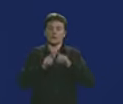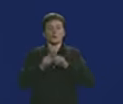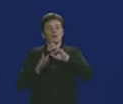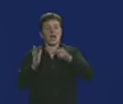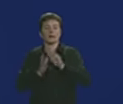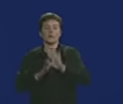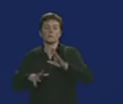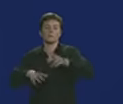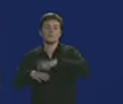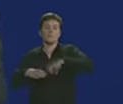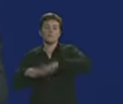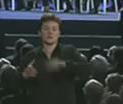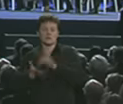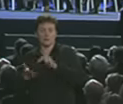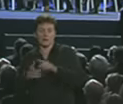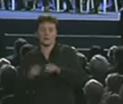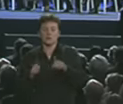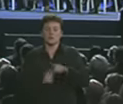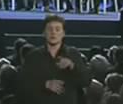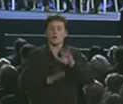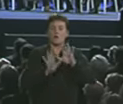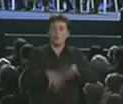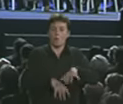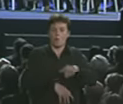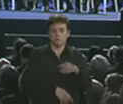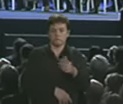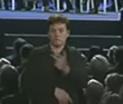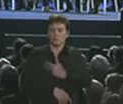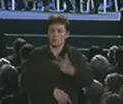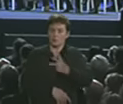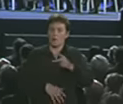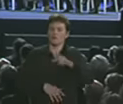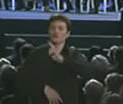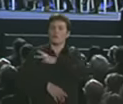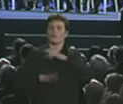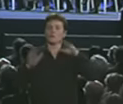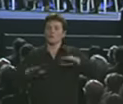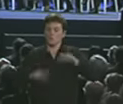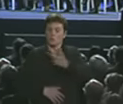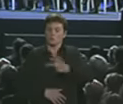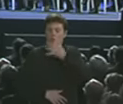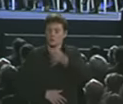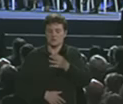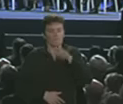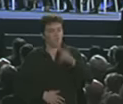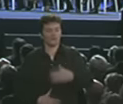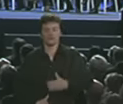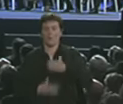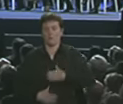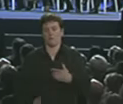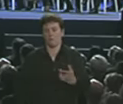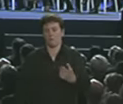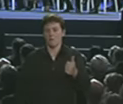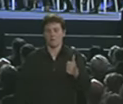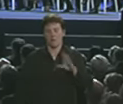Paris, heureusement le recteur de la mosquée de Lyon, ont dit à juste titre combien ils étaient choqués de cette